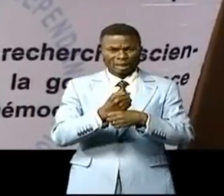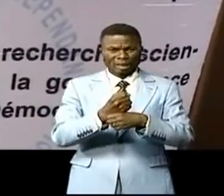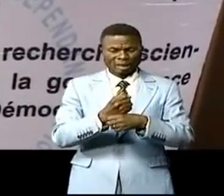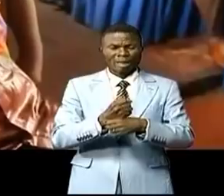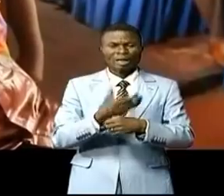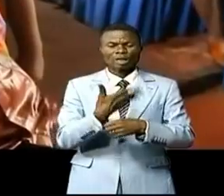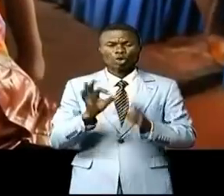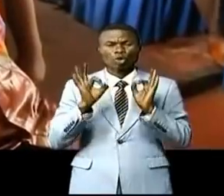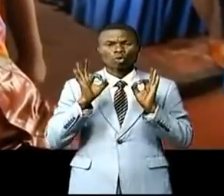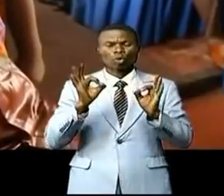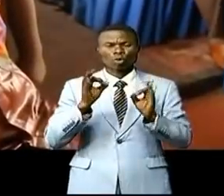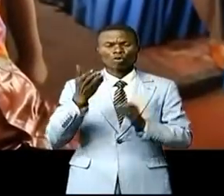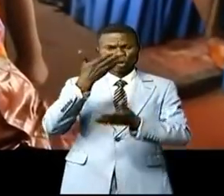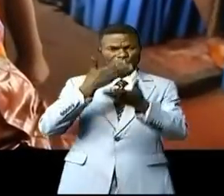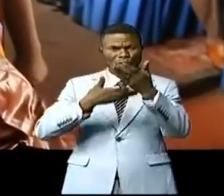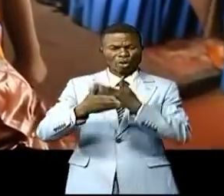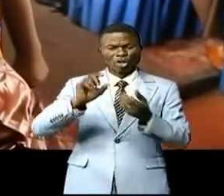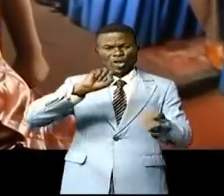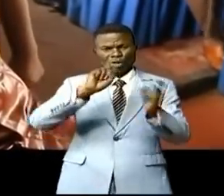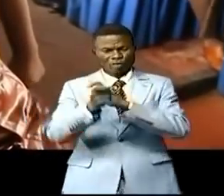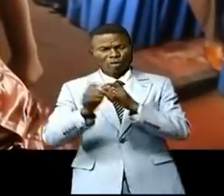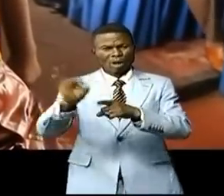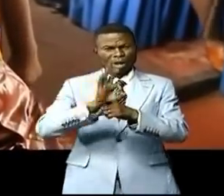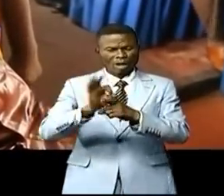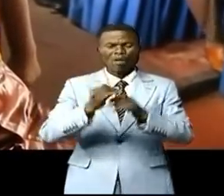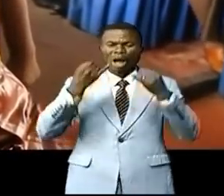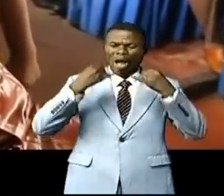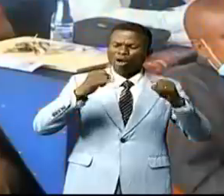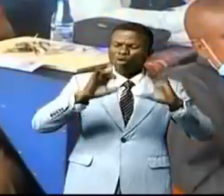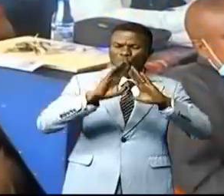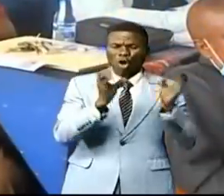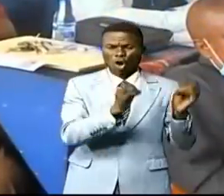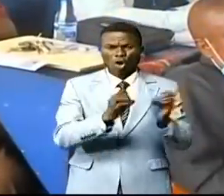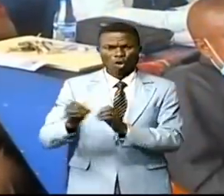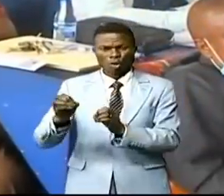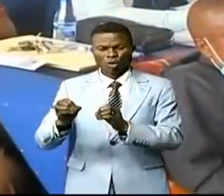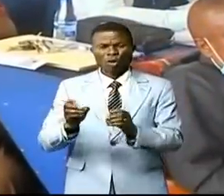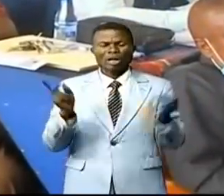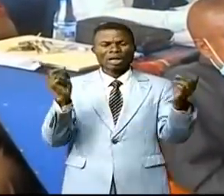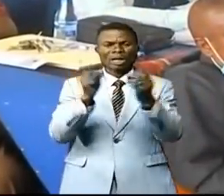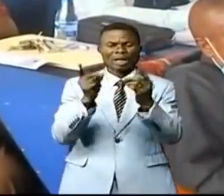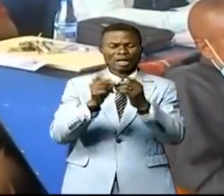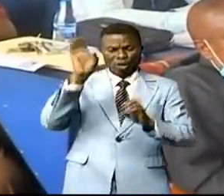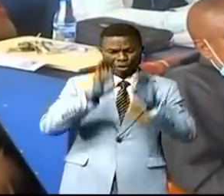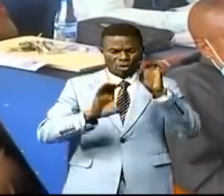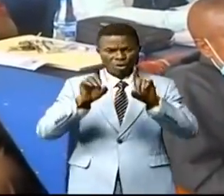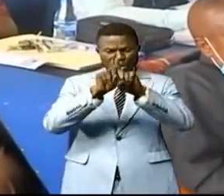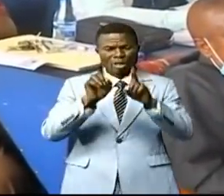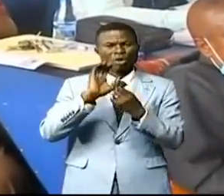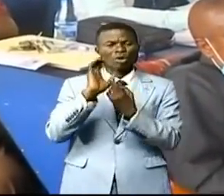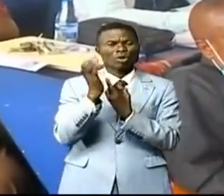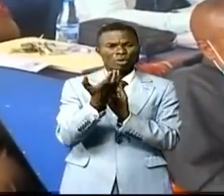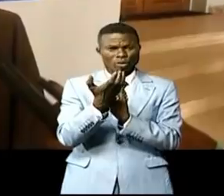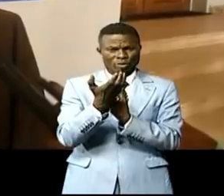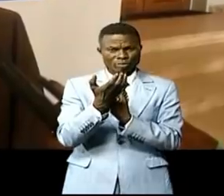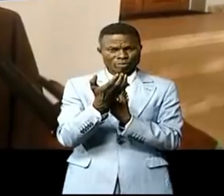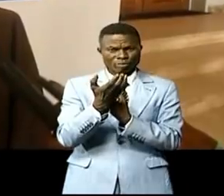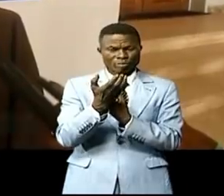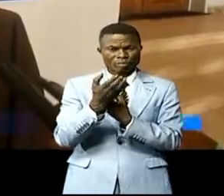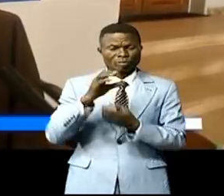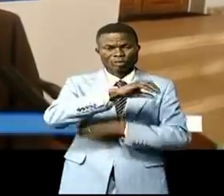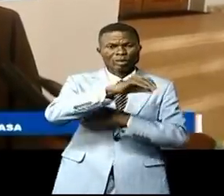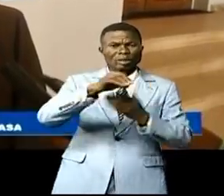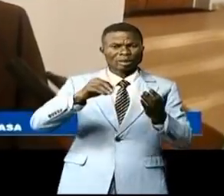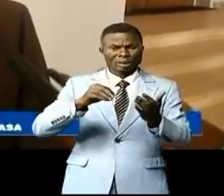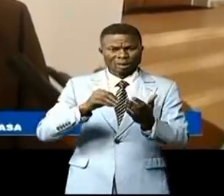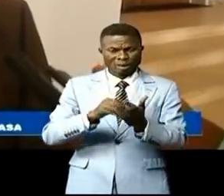innover, échanger, former et informer, organiser des rendez-vous scientifiques et culturels. Le centre